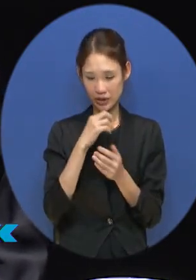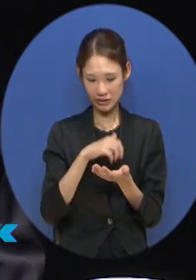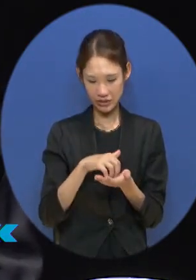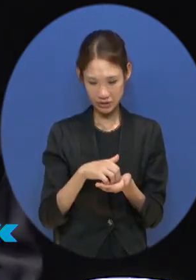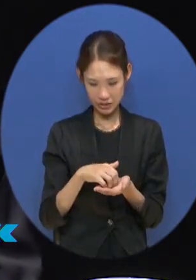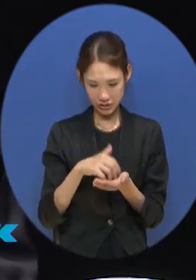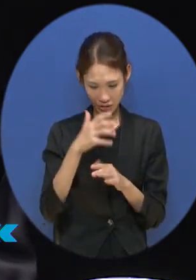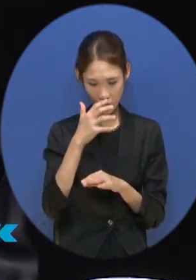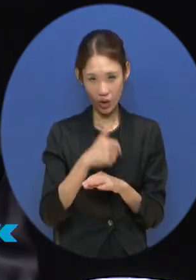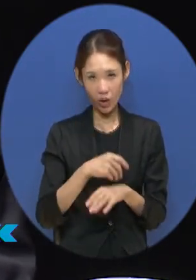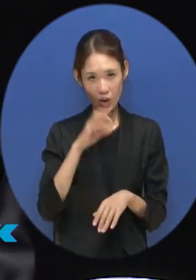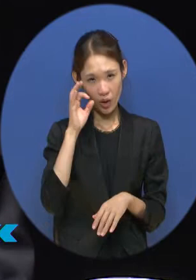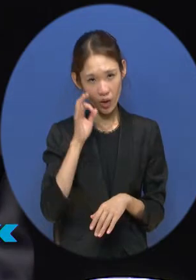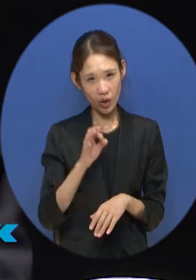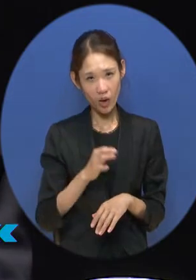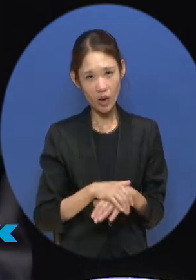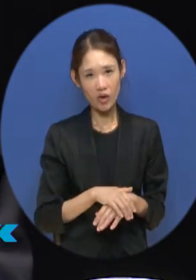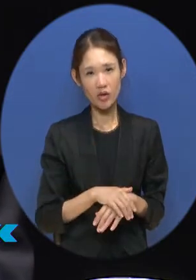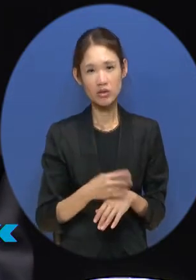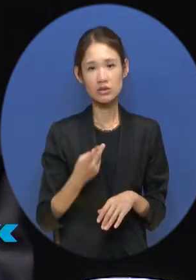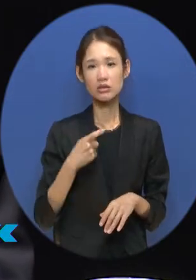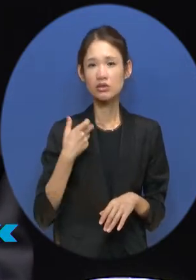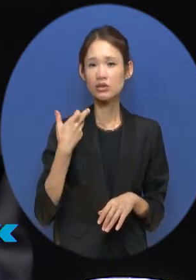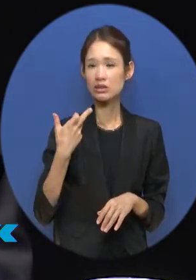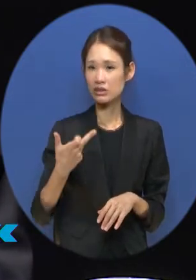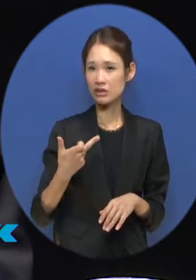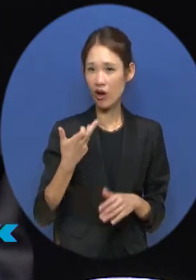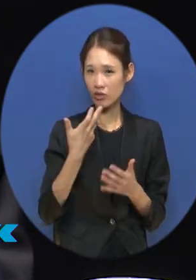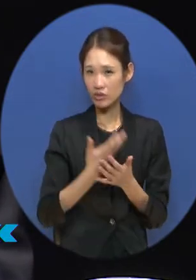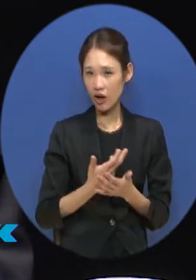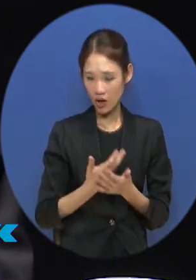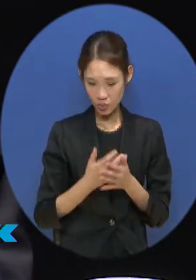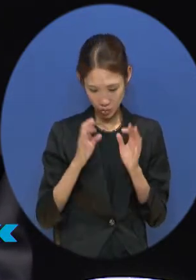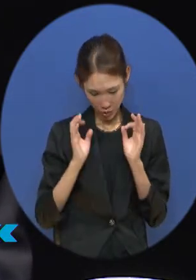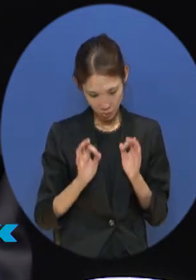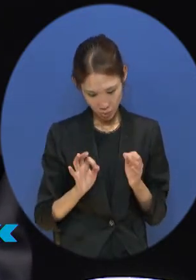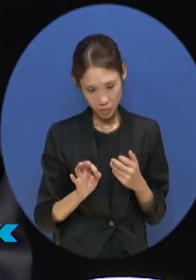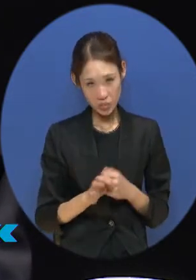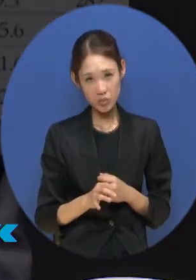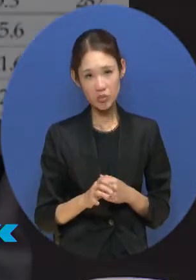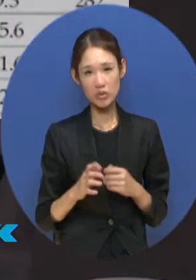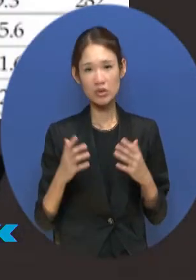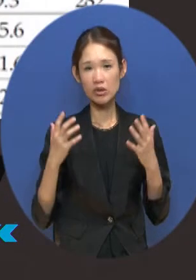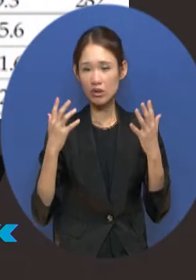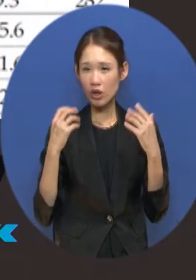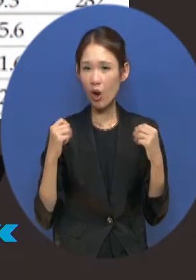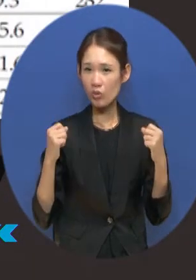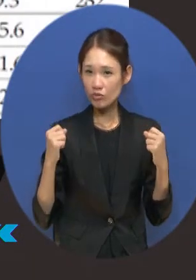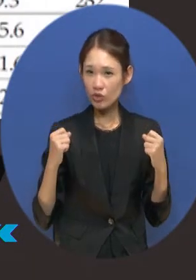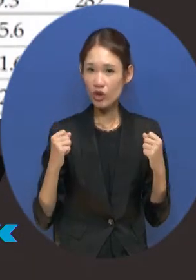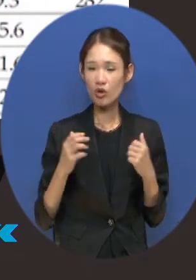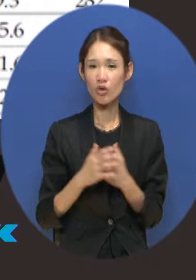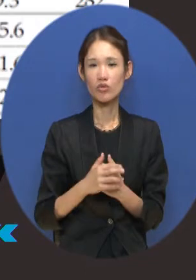좀 육아정책연구소 네. 2017년 자료를 보니까 아, 예. 여름과 겨울에 걸쳐서 지금